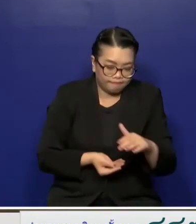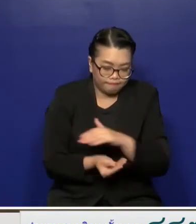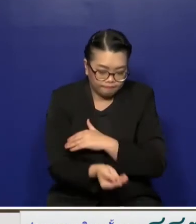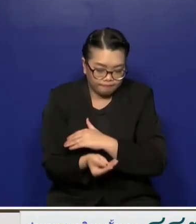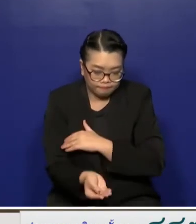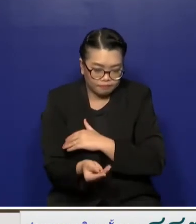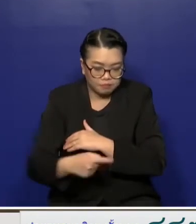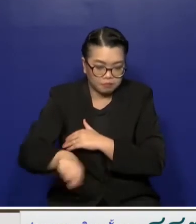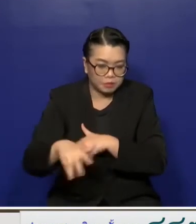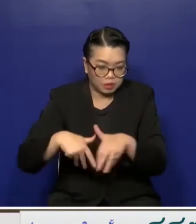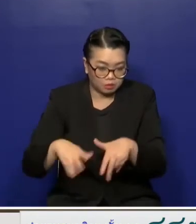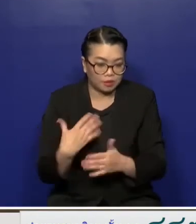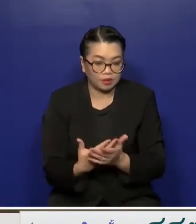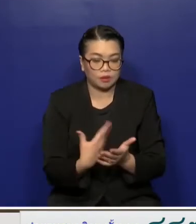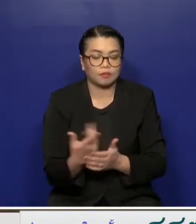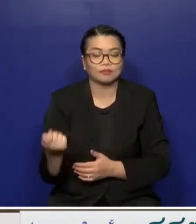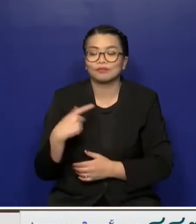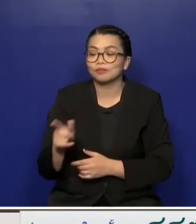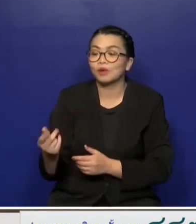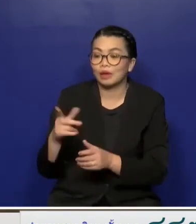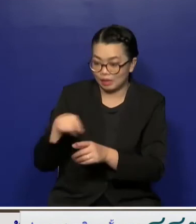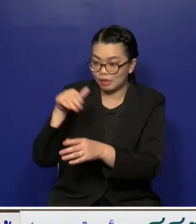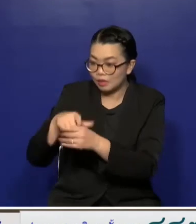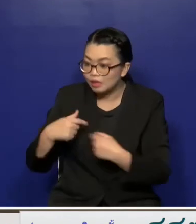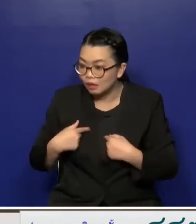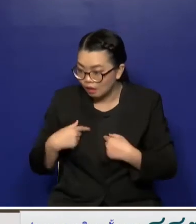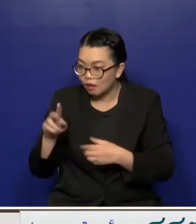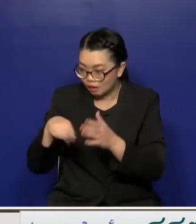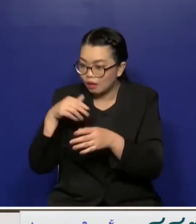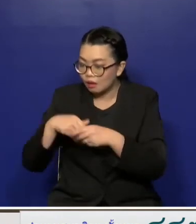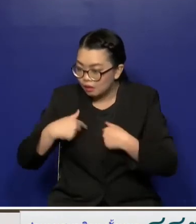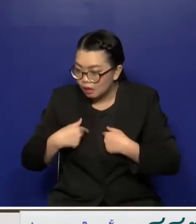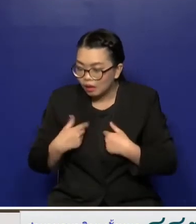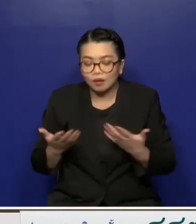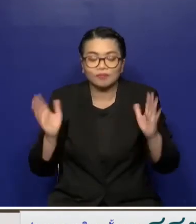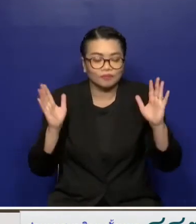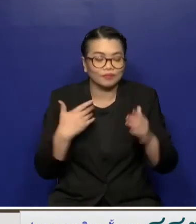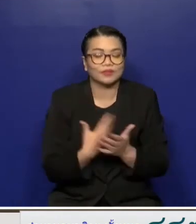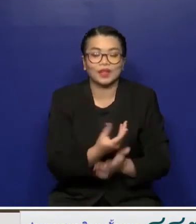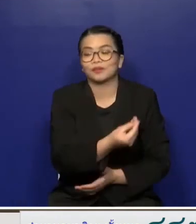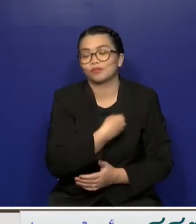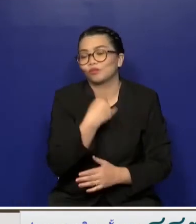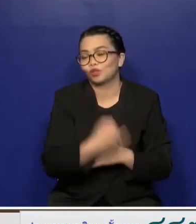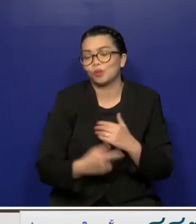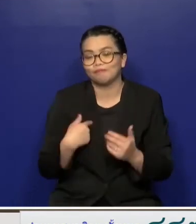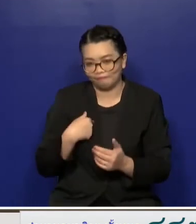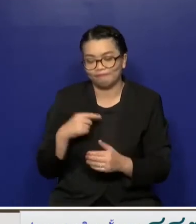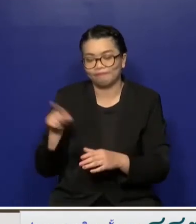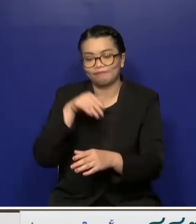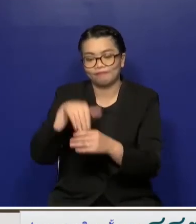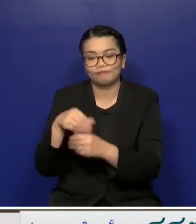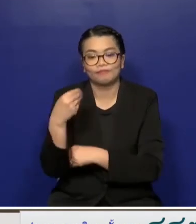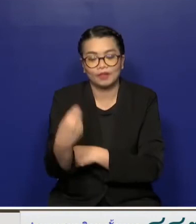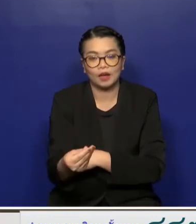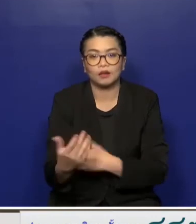ยมกับประชาชนว่าเฮินไม่มากาไม่เป็นก็แปลว่าตัวเองไม่ต้องทำความดีสะสมอะไรเลยไม่ต้องเป็นกลุ่มผลประโยชน์อินเทอร์เน็ตกรุ๊ปที่จะต้องเข้